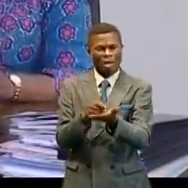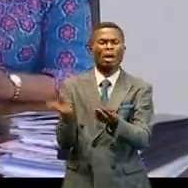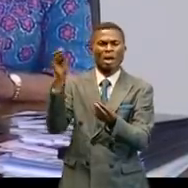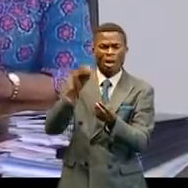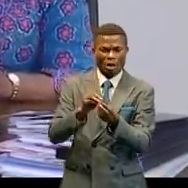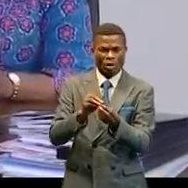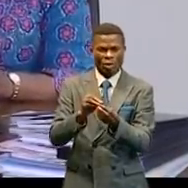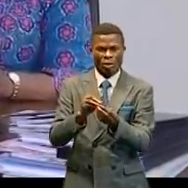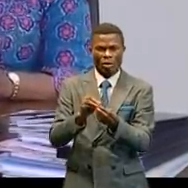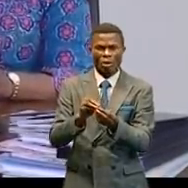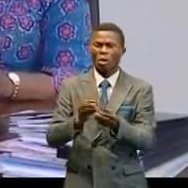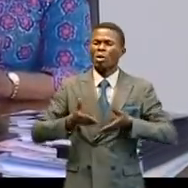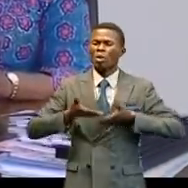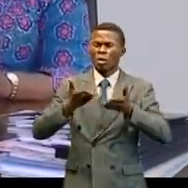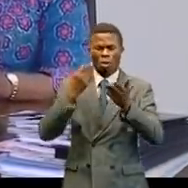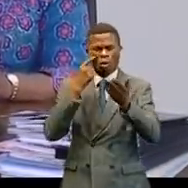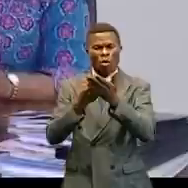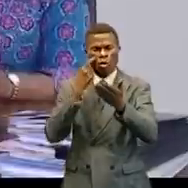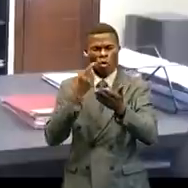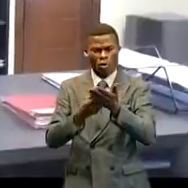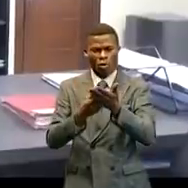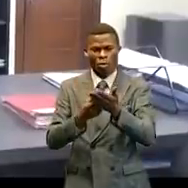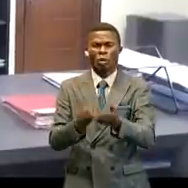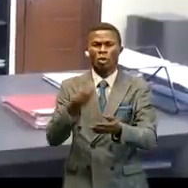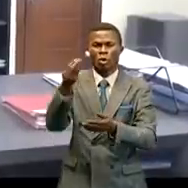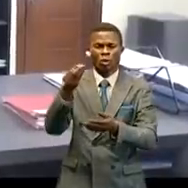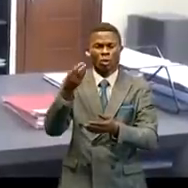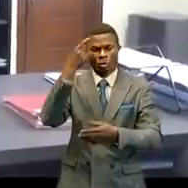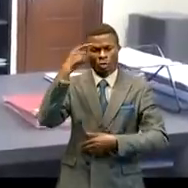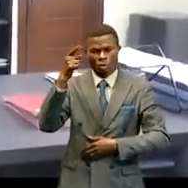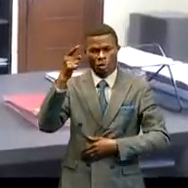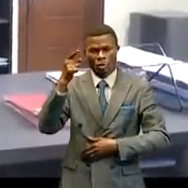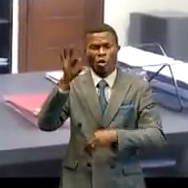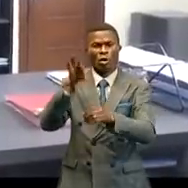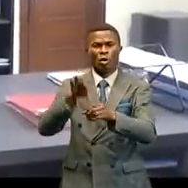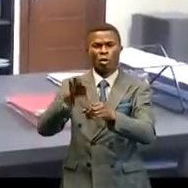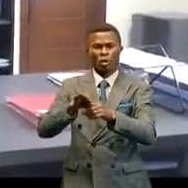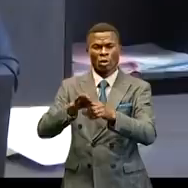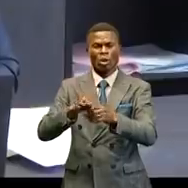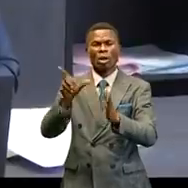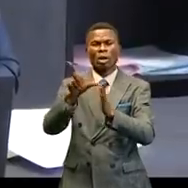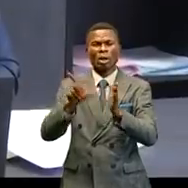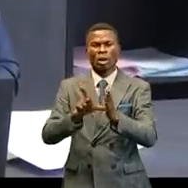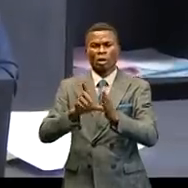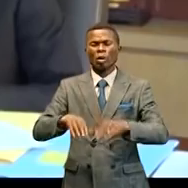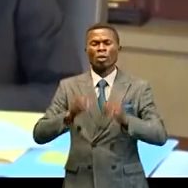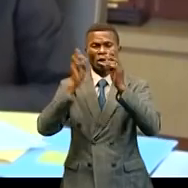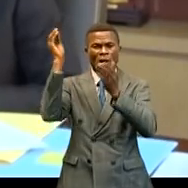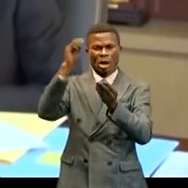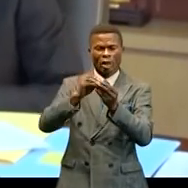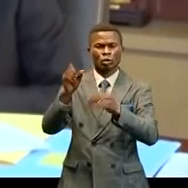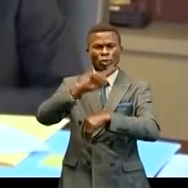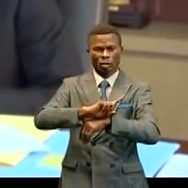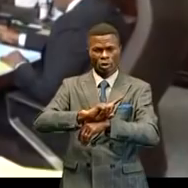ajouter leurs pertinentes observations apportées à l'occasion de la précédente loi des prorogations.